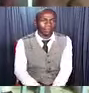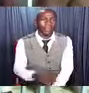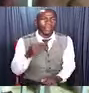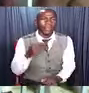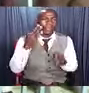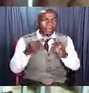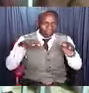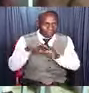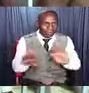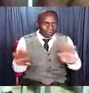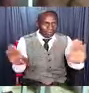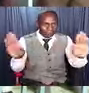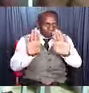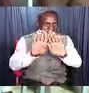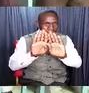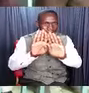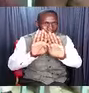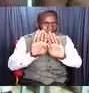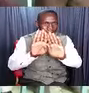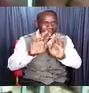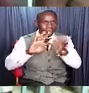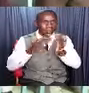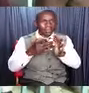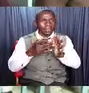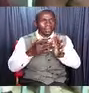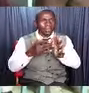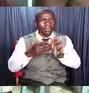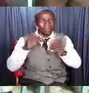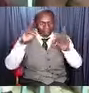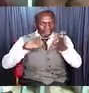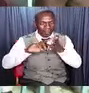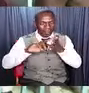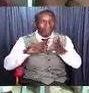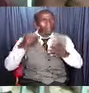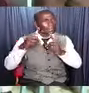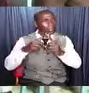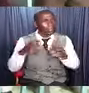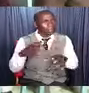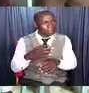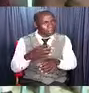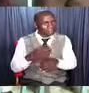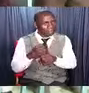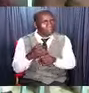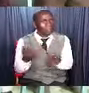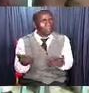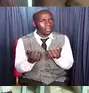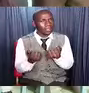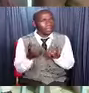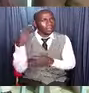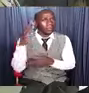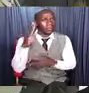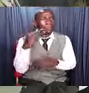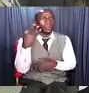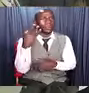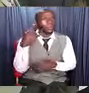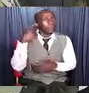Ukiingia wewe unafungwa. When you get in, it's going to be closed. Maana yake paka wewe utakapookoka. Meaning it's until you get saved. Injili itahubiriwa. Then the gospel